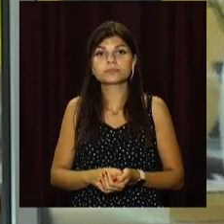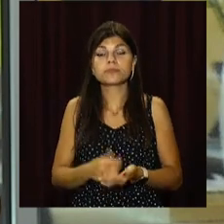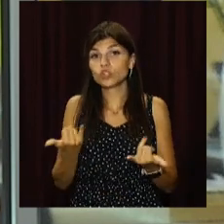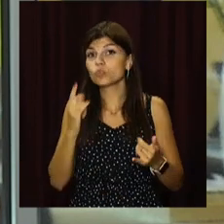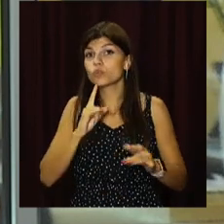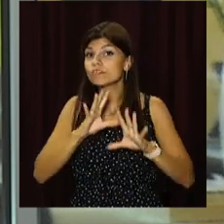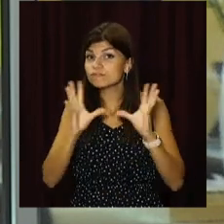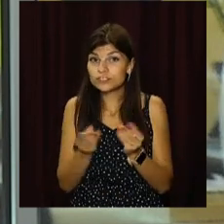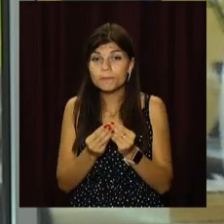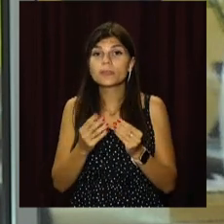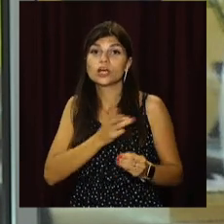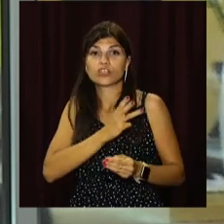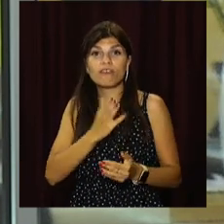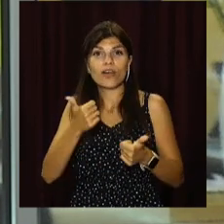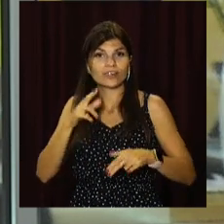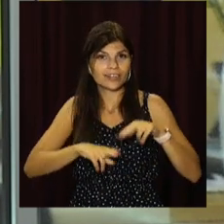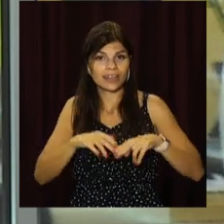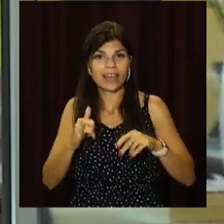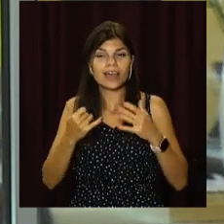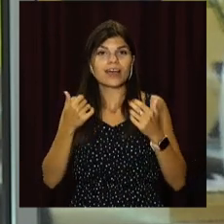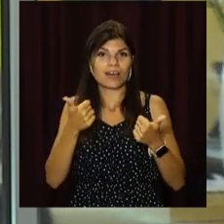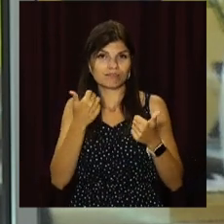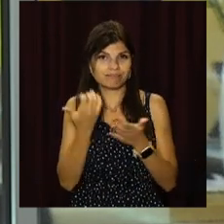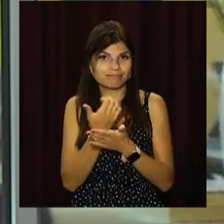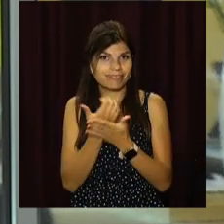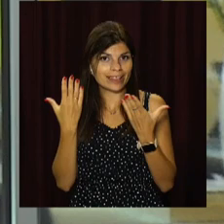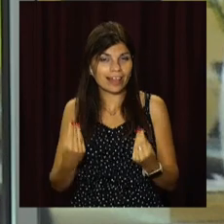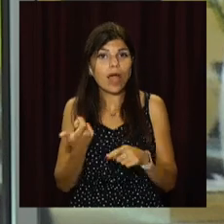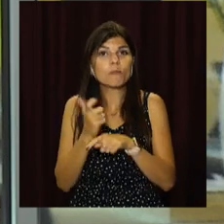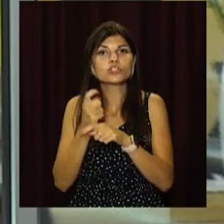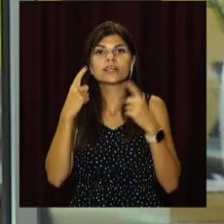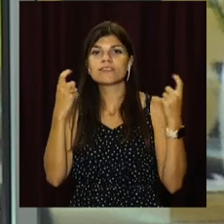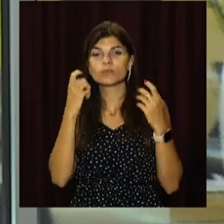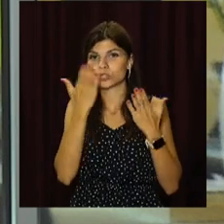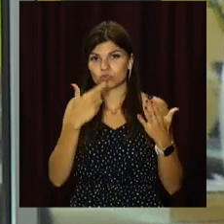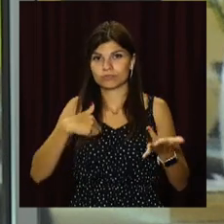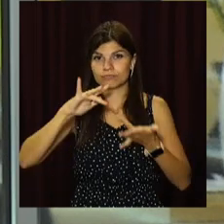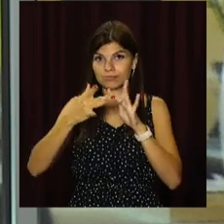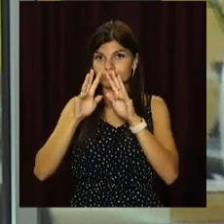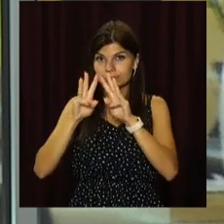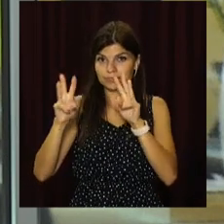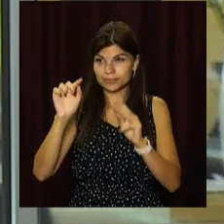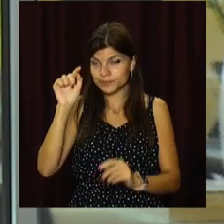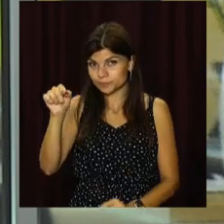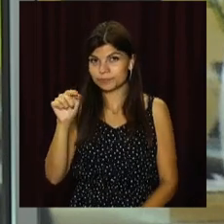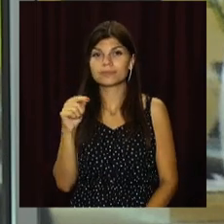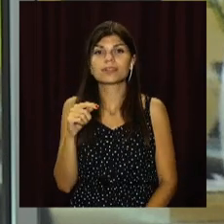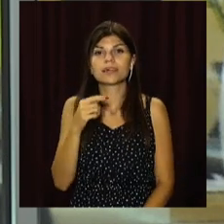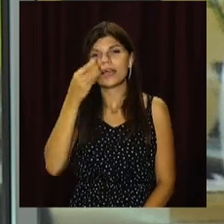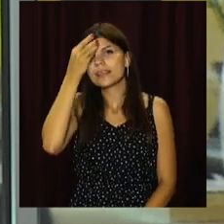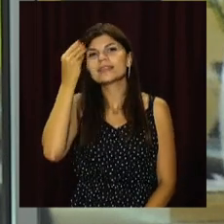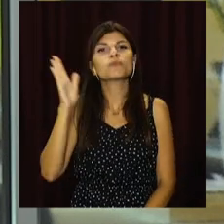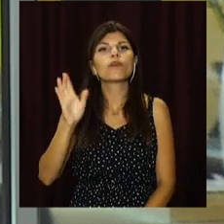все. Бажаю вам гарного настрою та продуктивного дня. А більше інформації читайте на нашому сайті opentv.media.